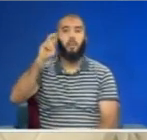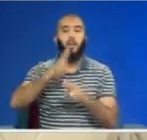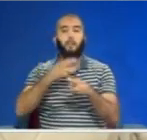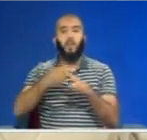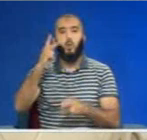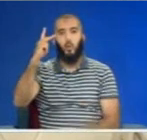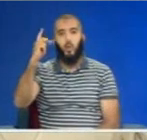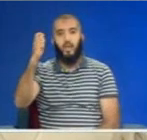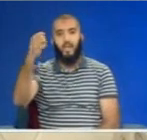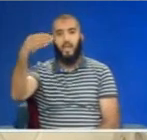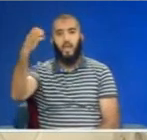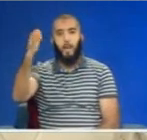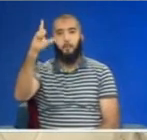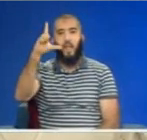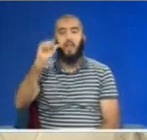نعم يا كمال.